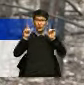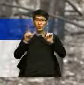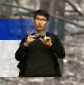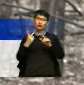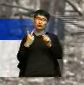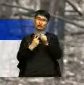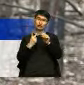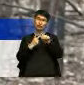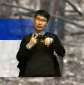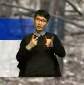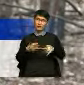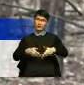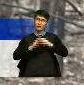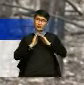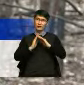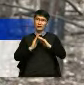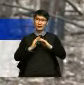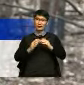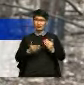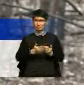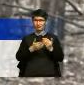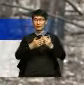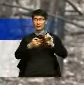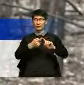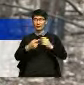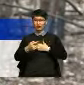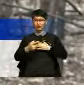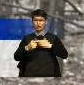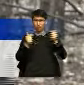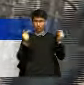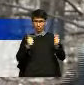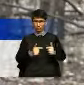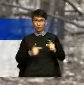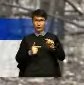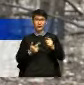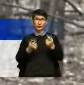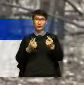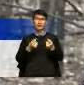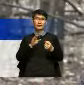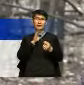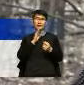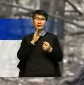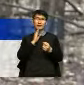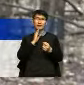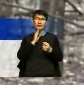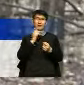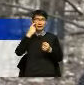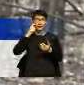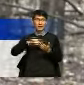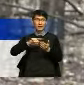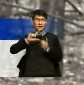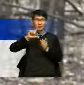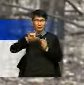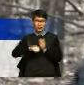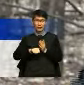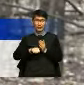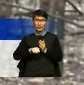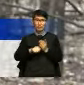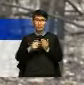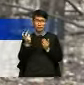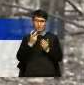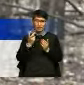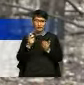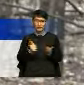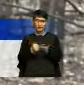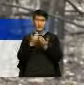두 개소를 늘림으로써 그런 사육에 대한 위험성을 줄이고 이런 실제 광릉숲에서 현지에서 발견됐을 때 바로 수목원에서